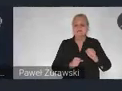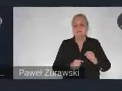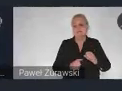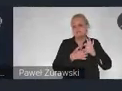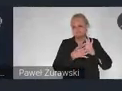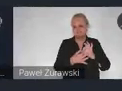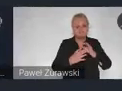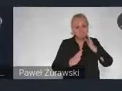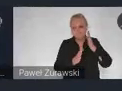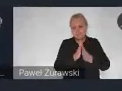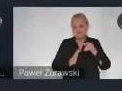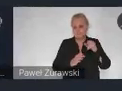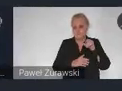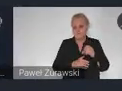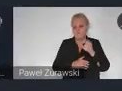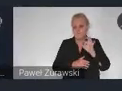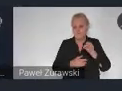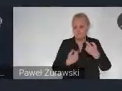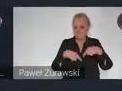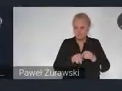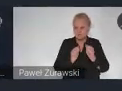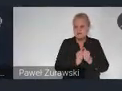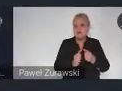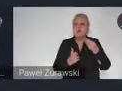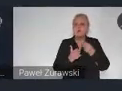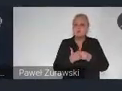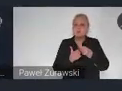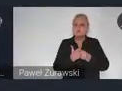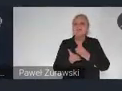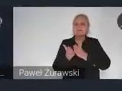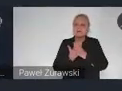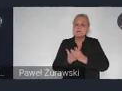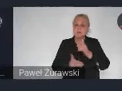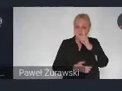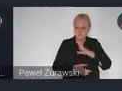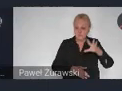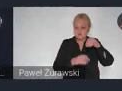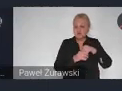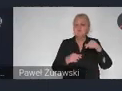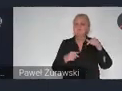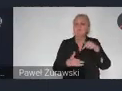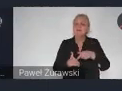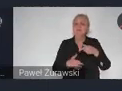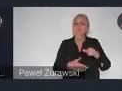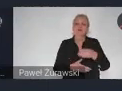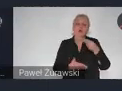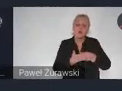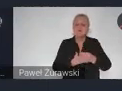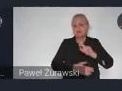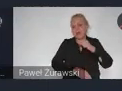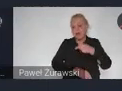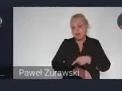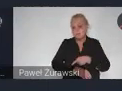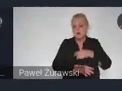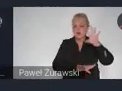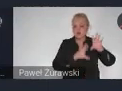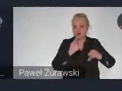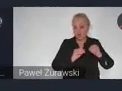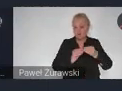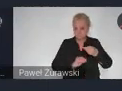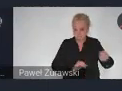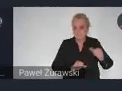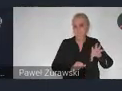związane z realizacją zadania oraz koszty obsługi zadania publicznego czyli w tym przypadku koszty administracyjno-księgowe